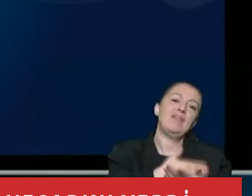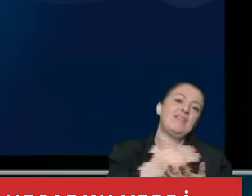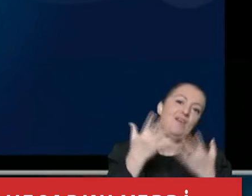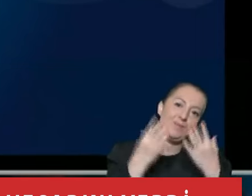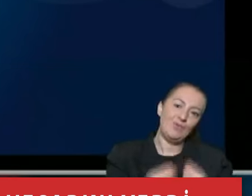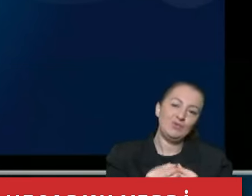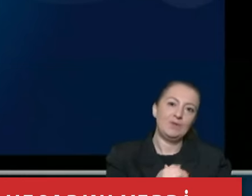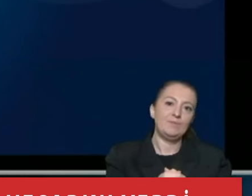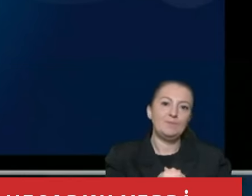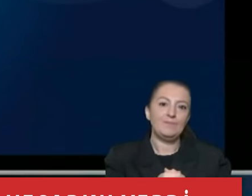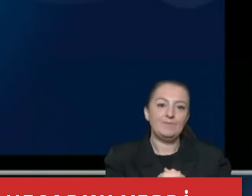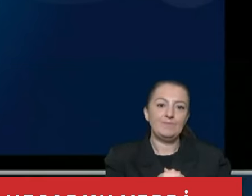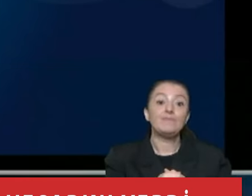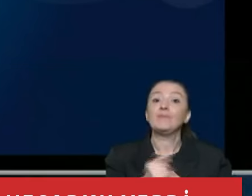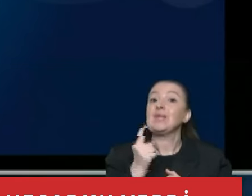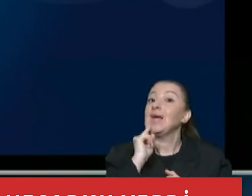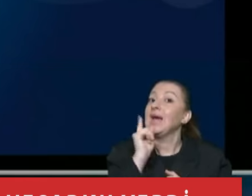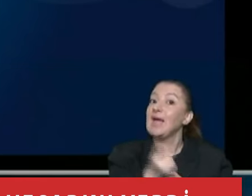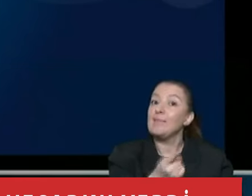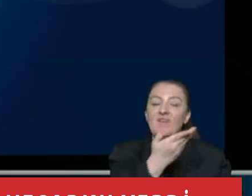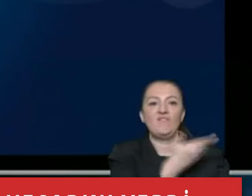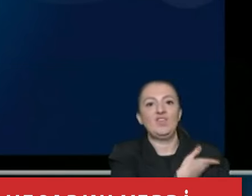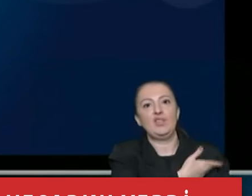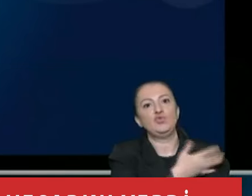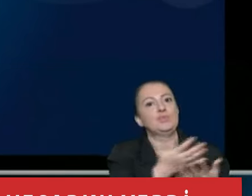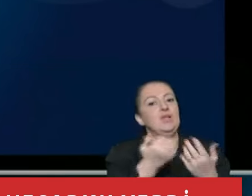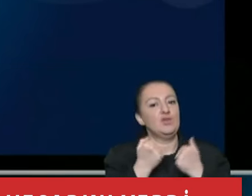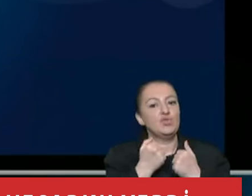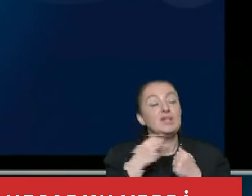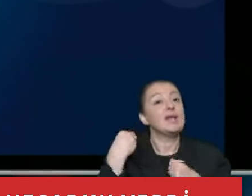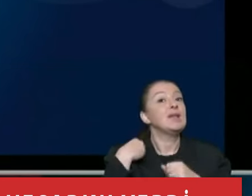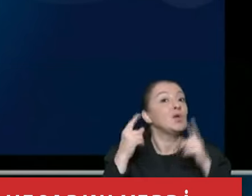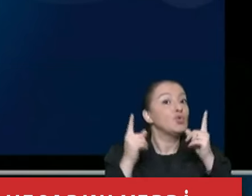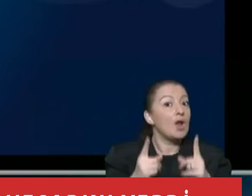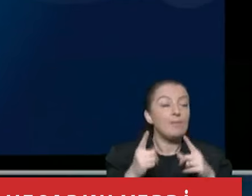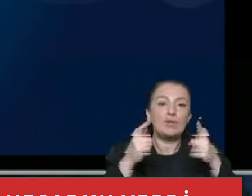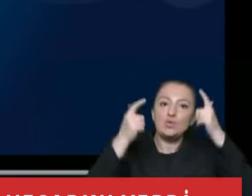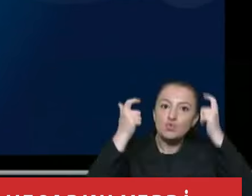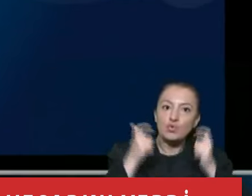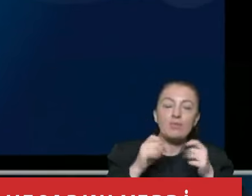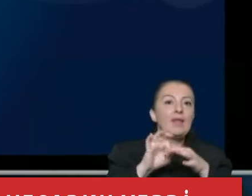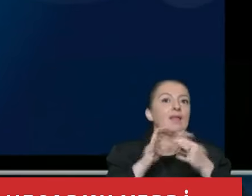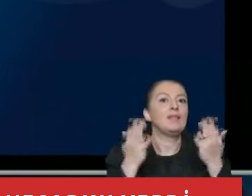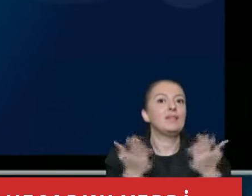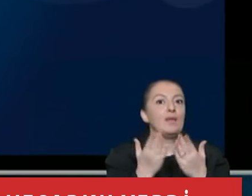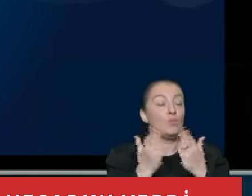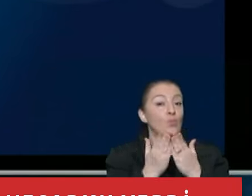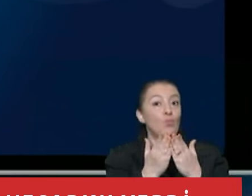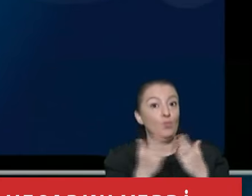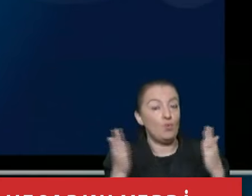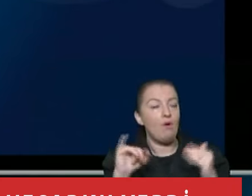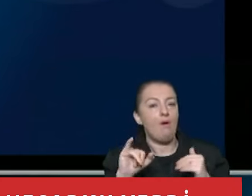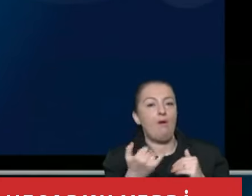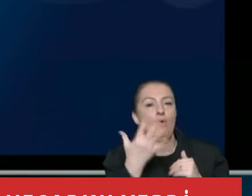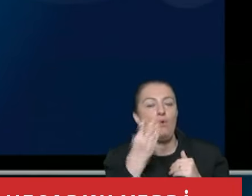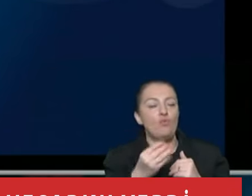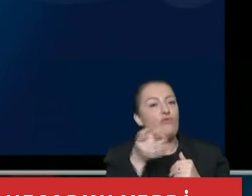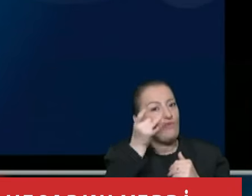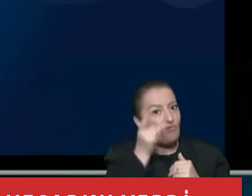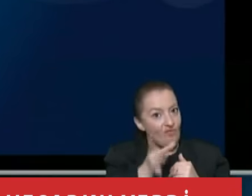edeceğiz emri halkımızdan alacağız yeni dönemdeki sorumluluğumuzun ne kadar büyük ve ağır olduğunun